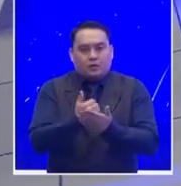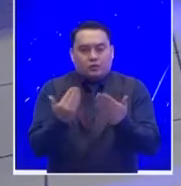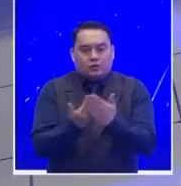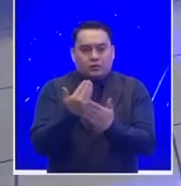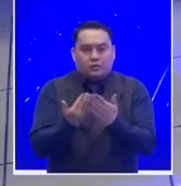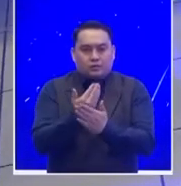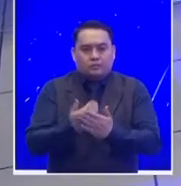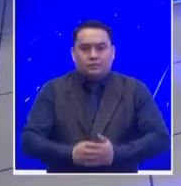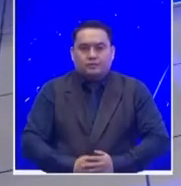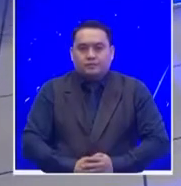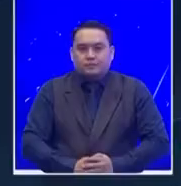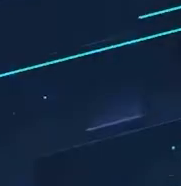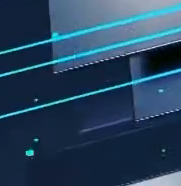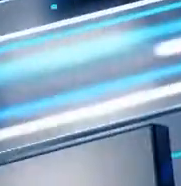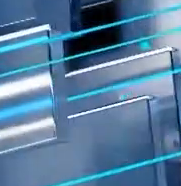аңдатпа.